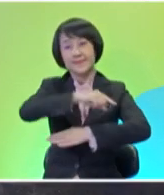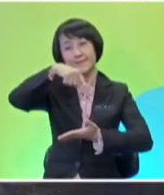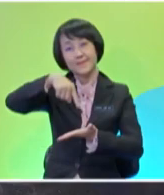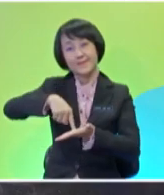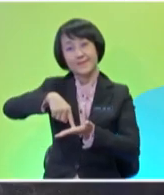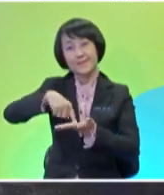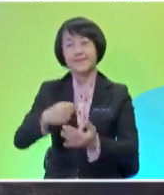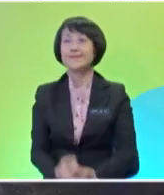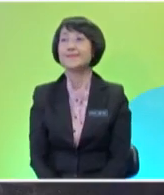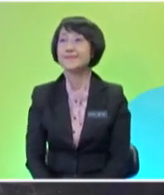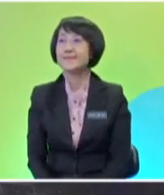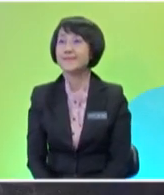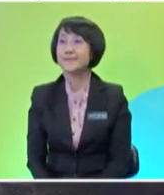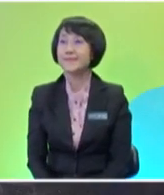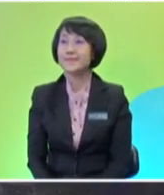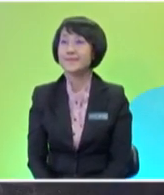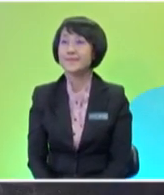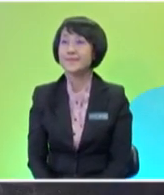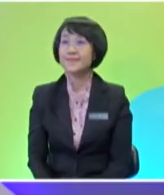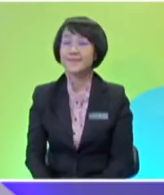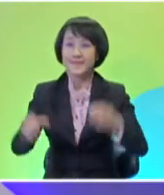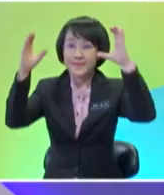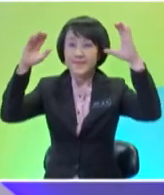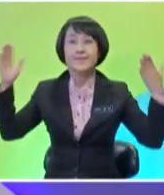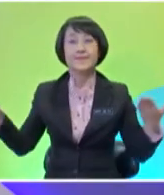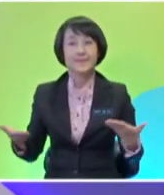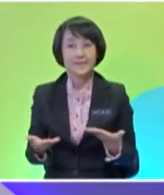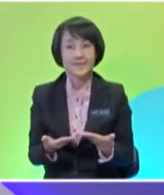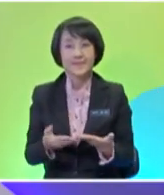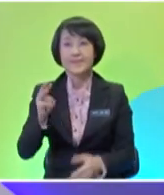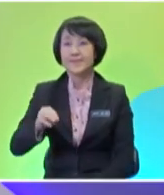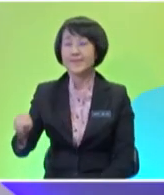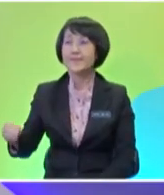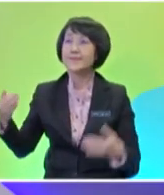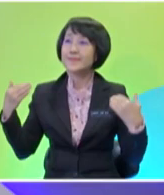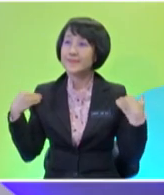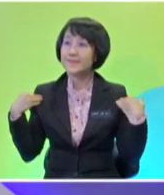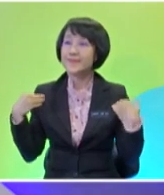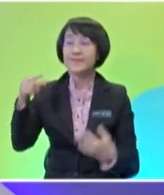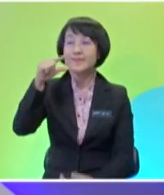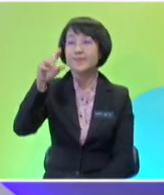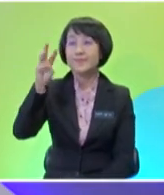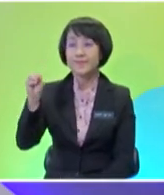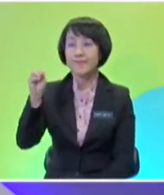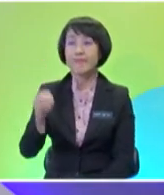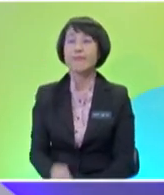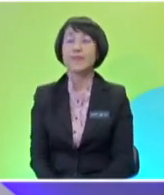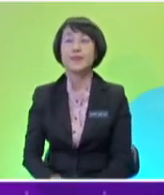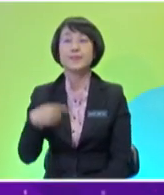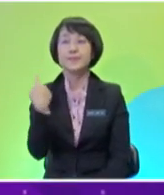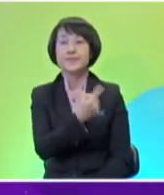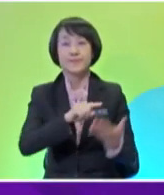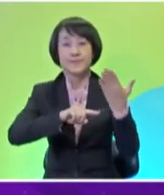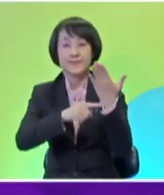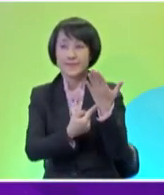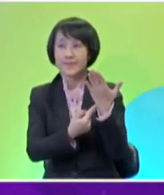Baiklah murid-muri akan perkenalkan murid-murid yang berada dalam tarian Google mid pada hari ini kita memulihkan dengan adik